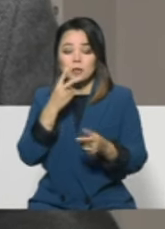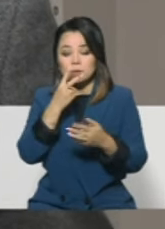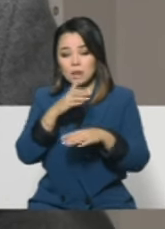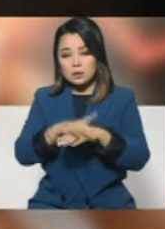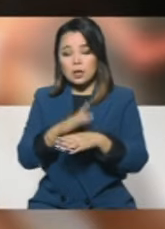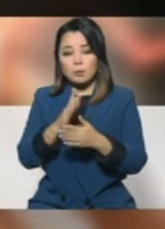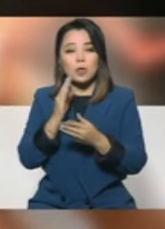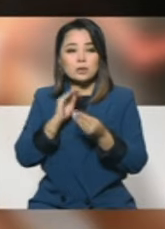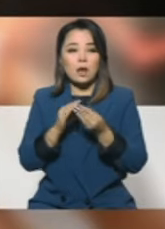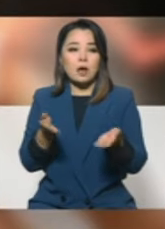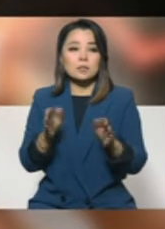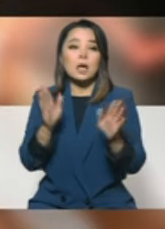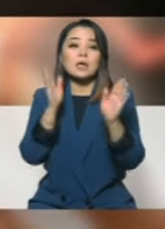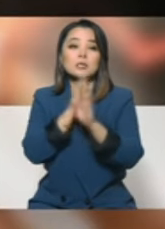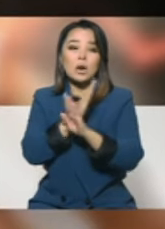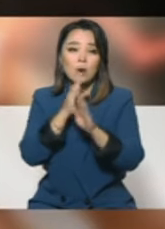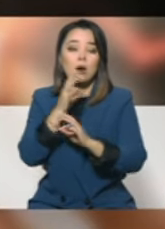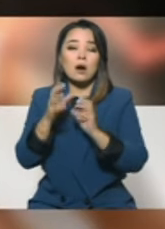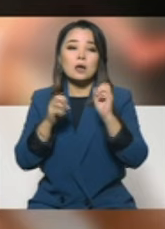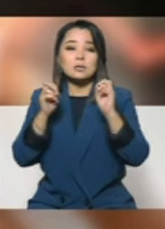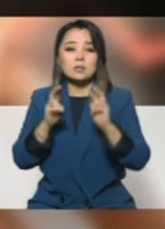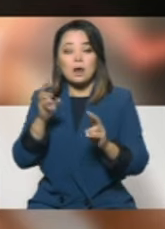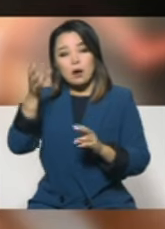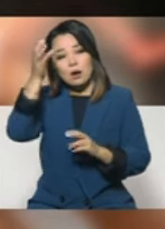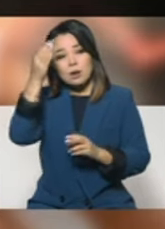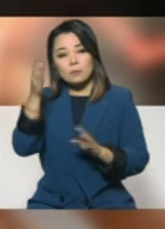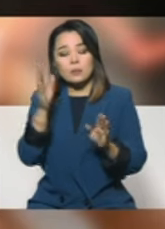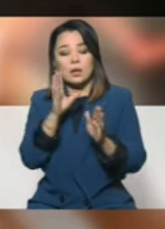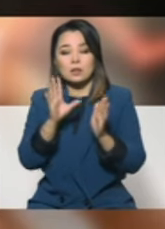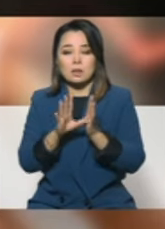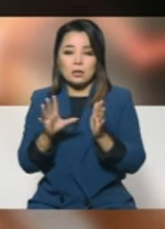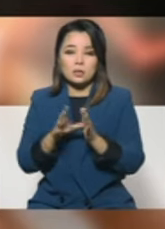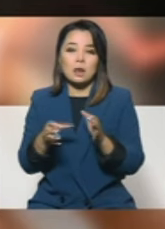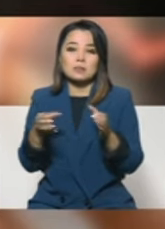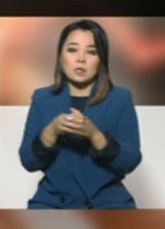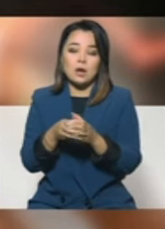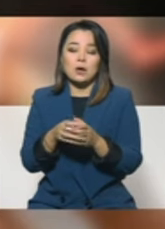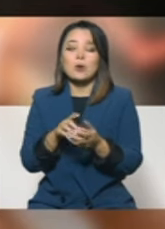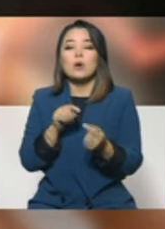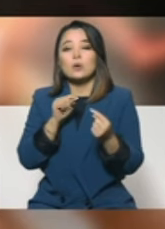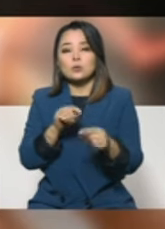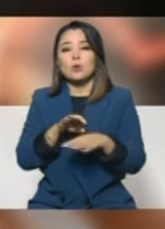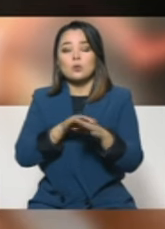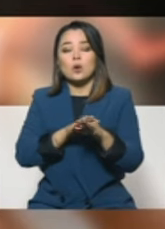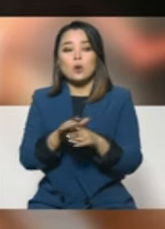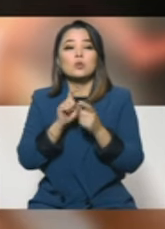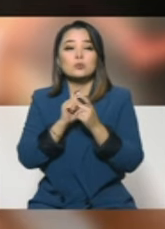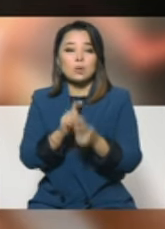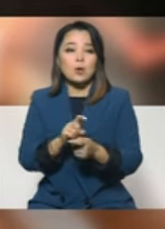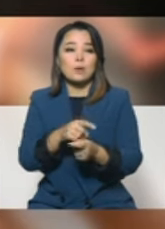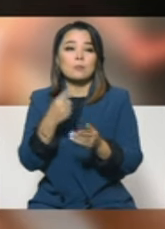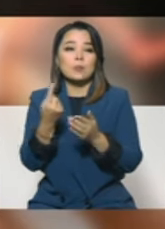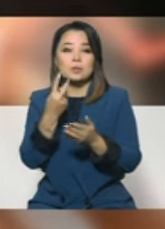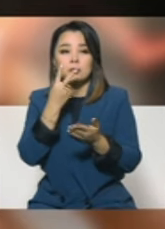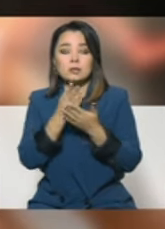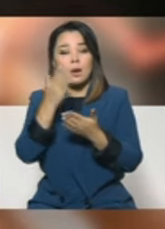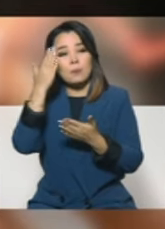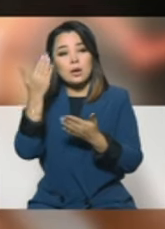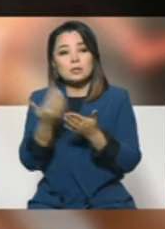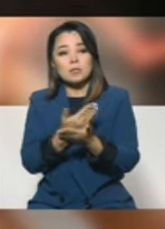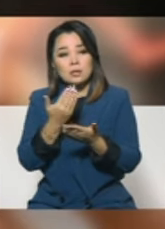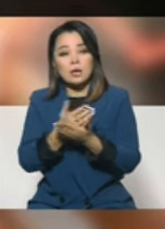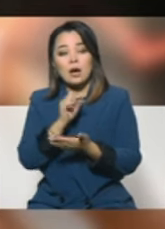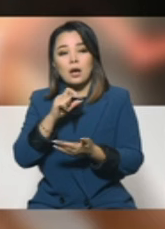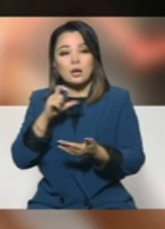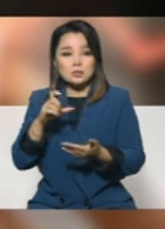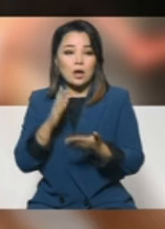тұра береді. Экология. Әлемдік ғалымдар атом энергетикасының жаһандық жылынуға қарсы күрес құралдарының бірі деп санайды. Мамандардың пікірінше,